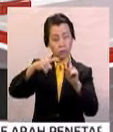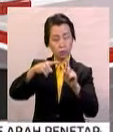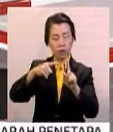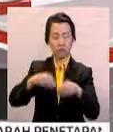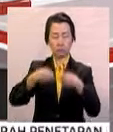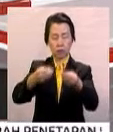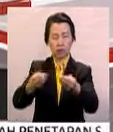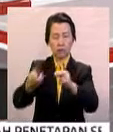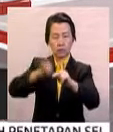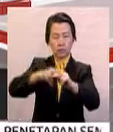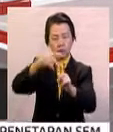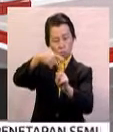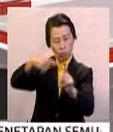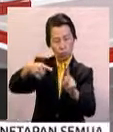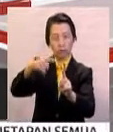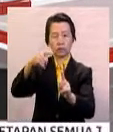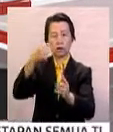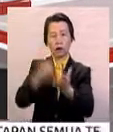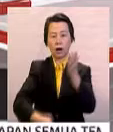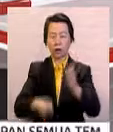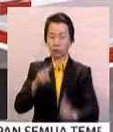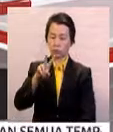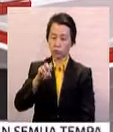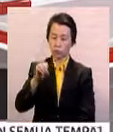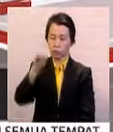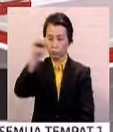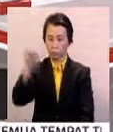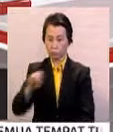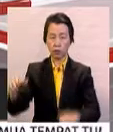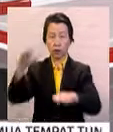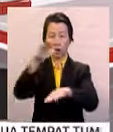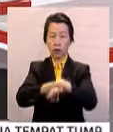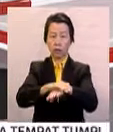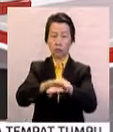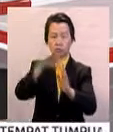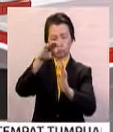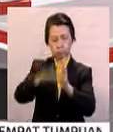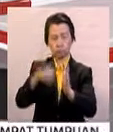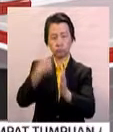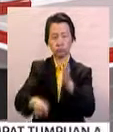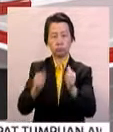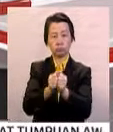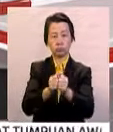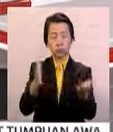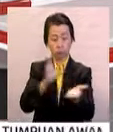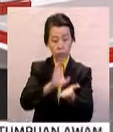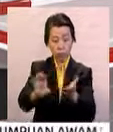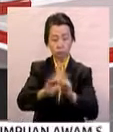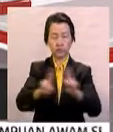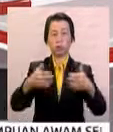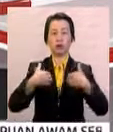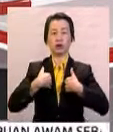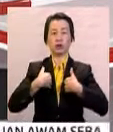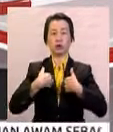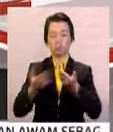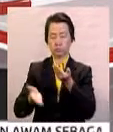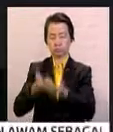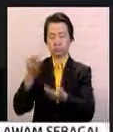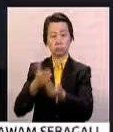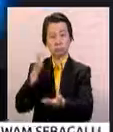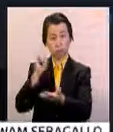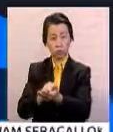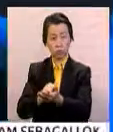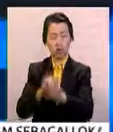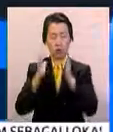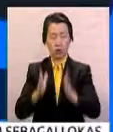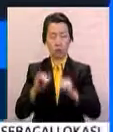menawarkan tambahan potongan harga 20% ke atas diskaun tanpa tunai yang sedia ada. Dan menerusi kemudahan itu, pengguna